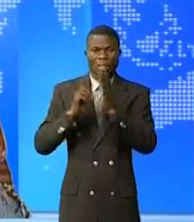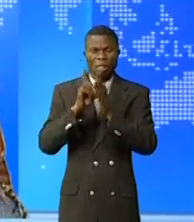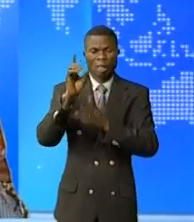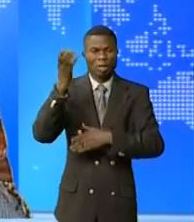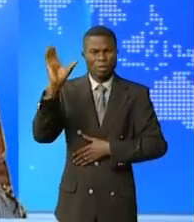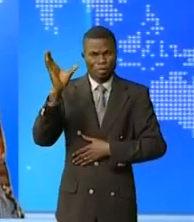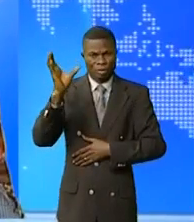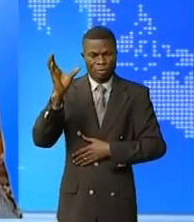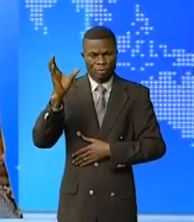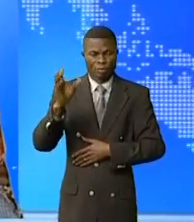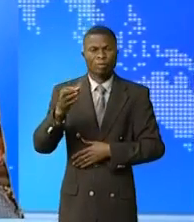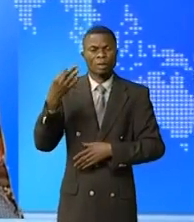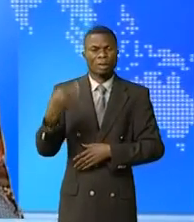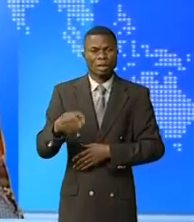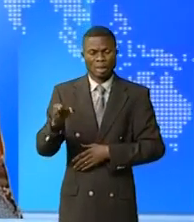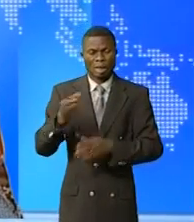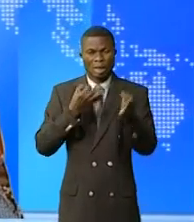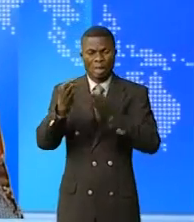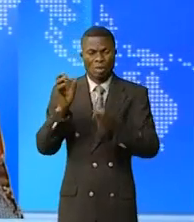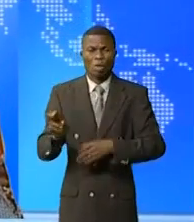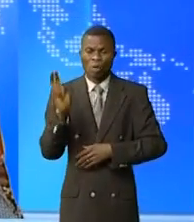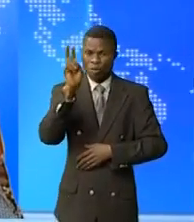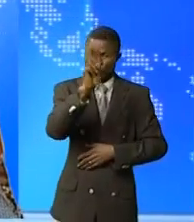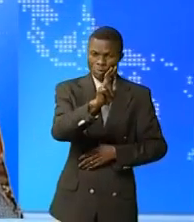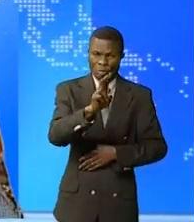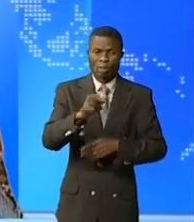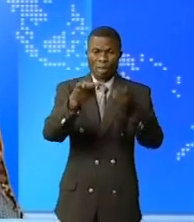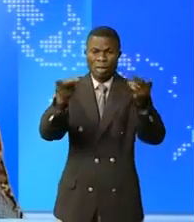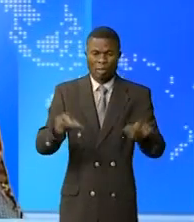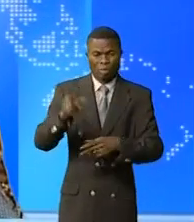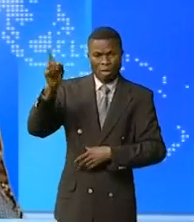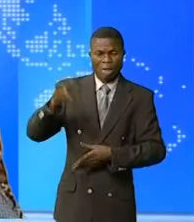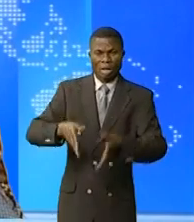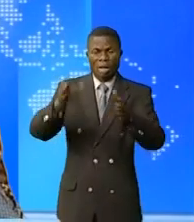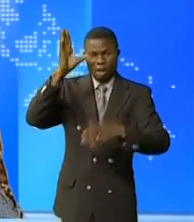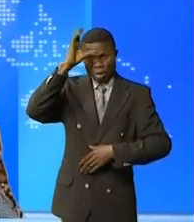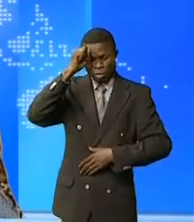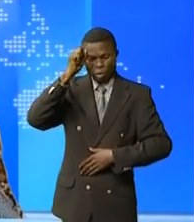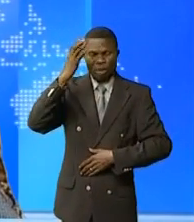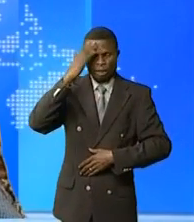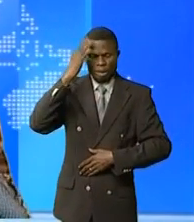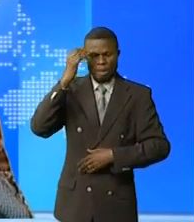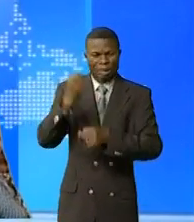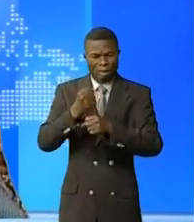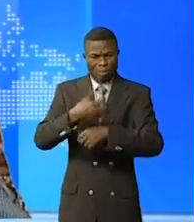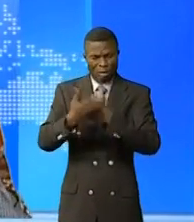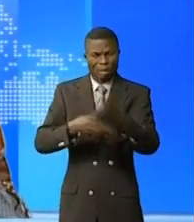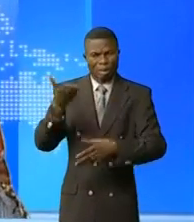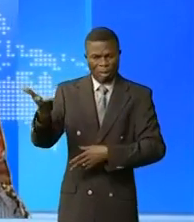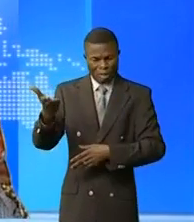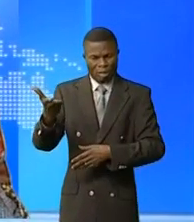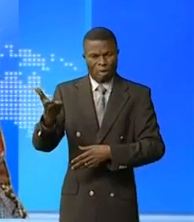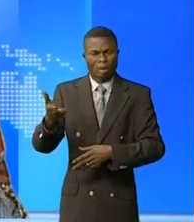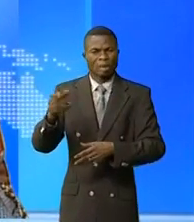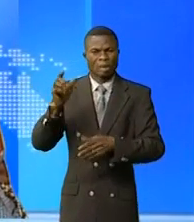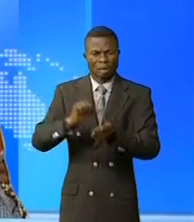rural. François Rubota a fait le déplacement du plateau des Batéké le week-end dernier. C'est pour se rendre compte du démarrage effectif